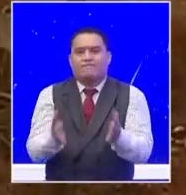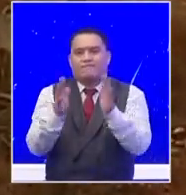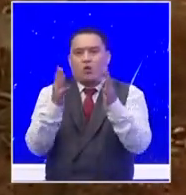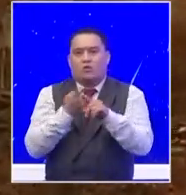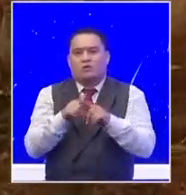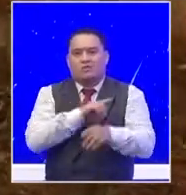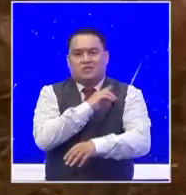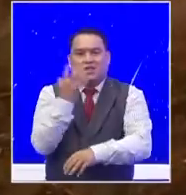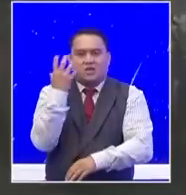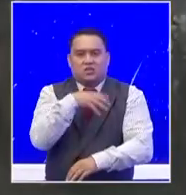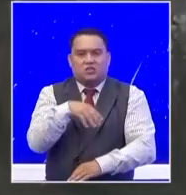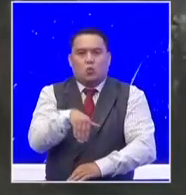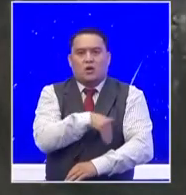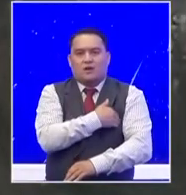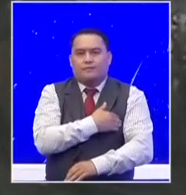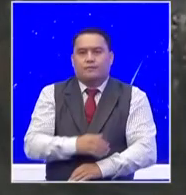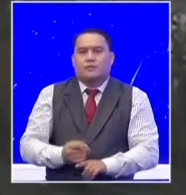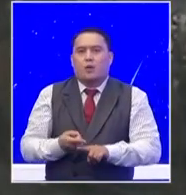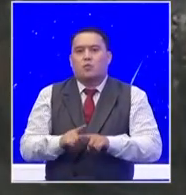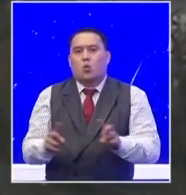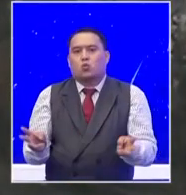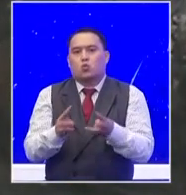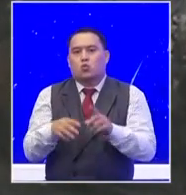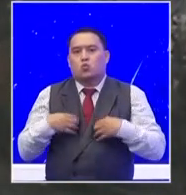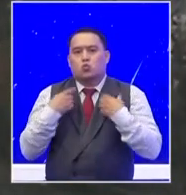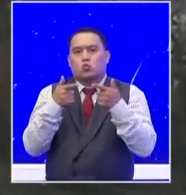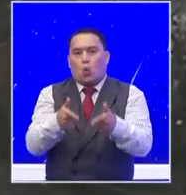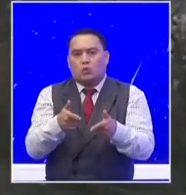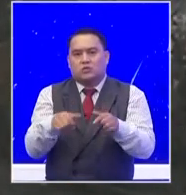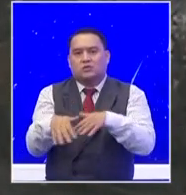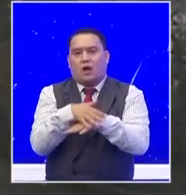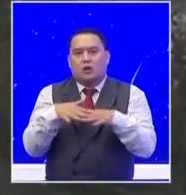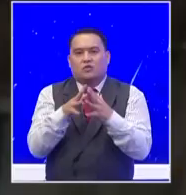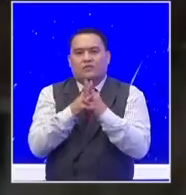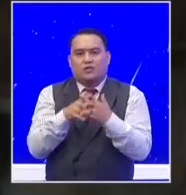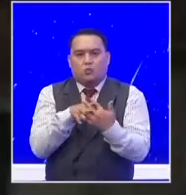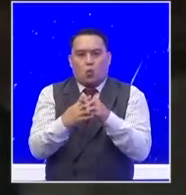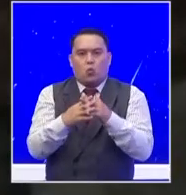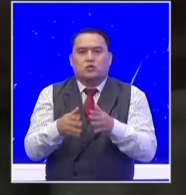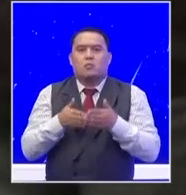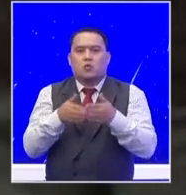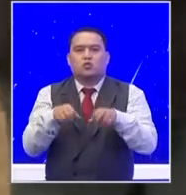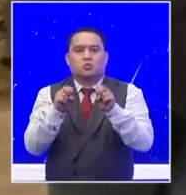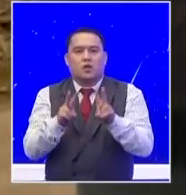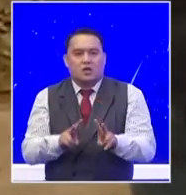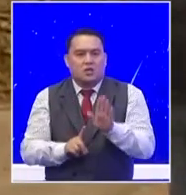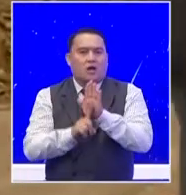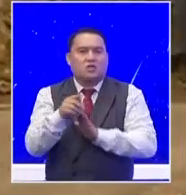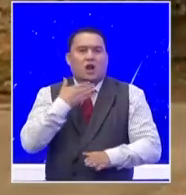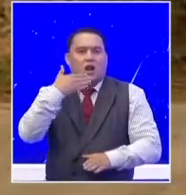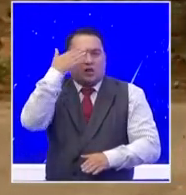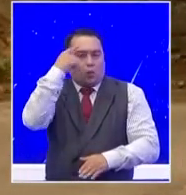жара, доходящая до 40 градусов. Пламя угрожает сразу нескольким населенным пунктам. Португальские специалисты еще в начале